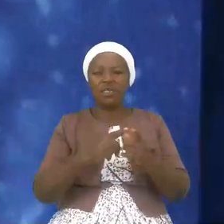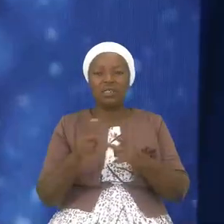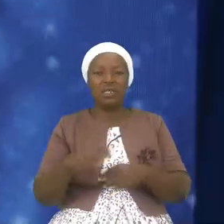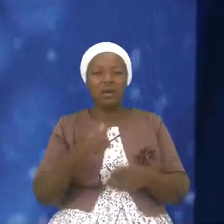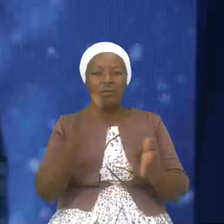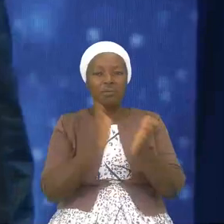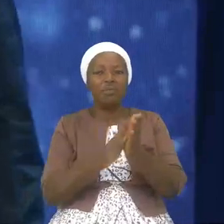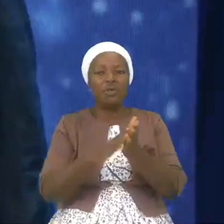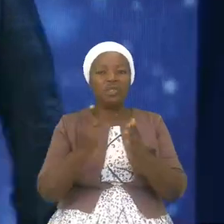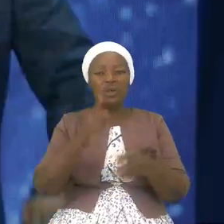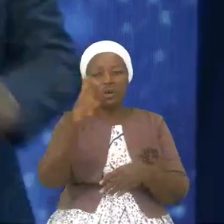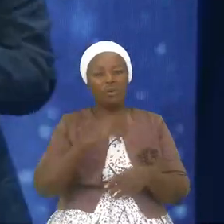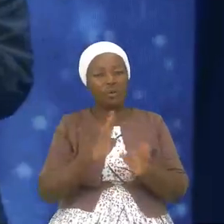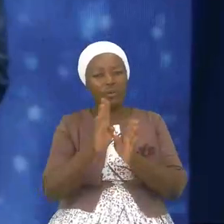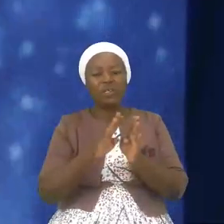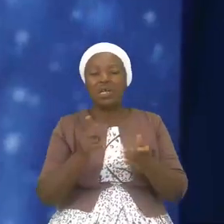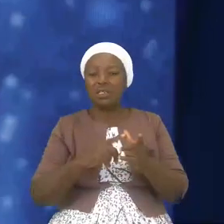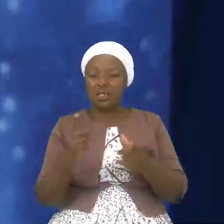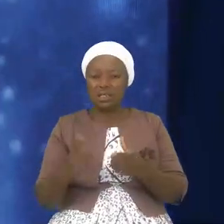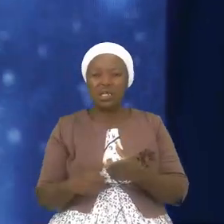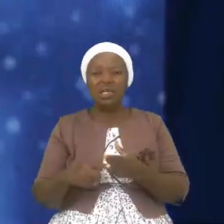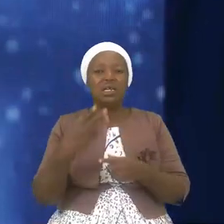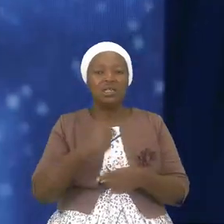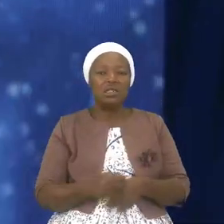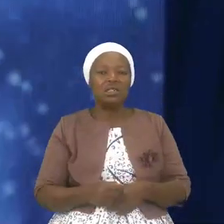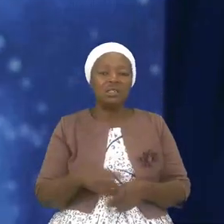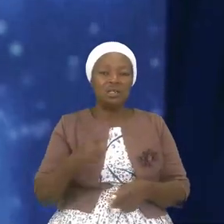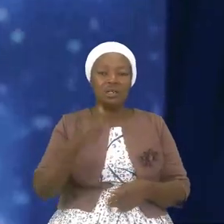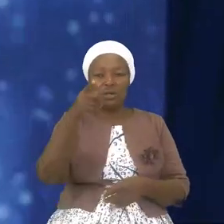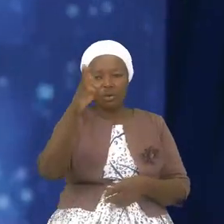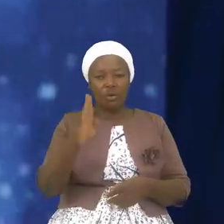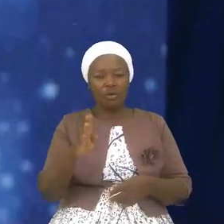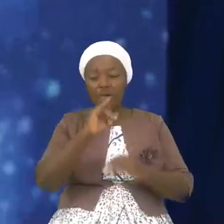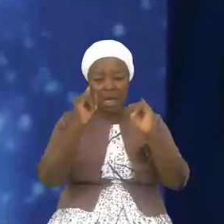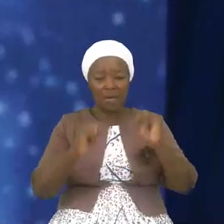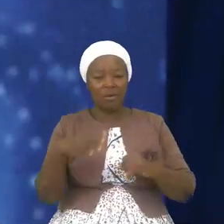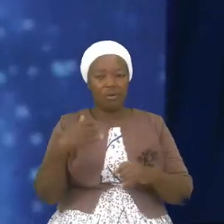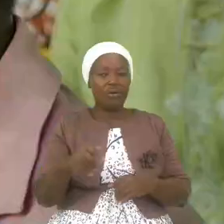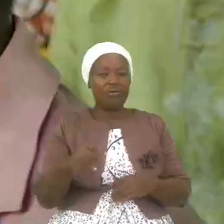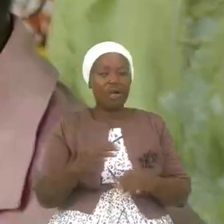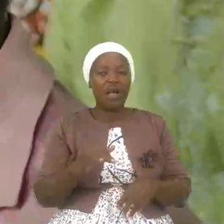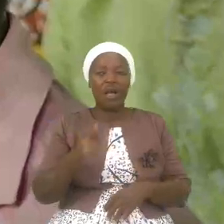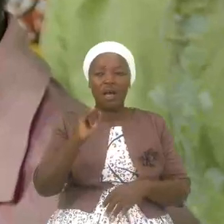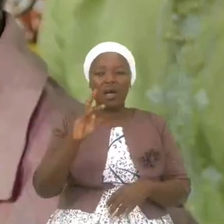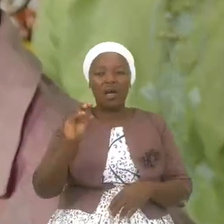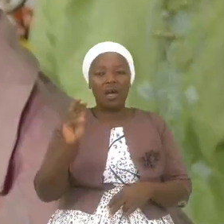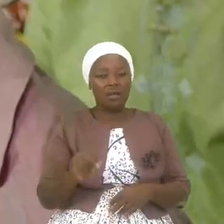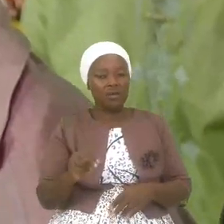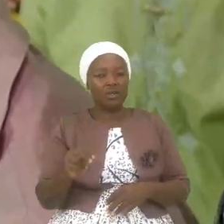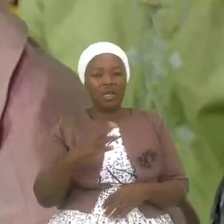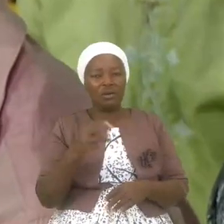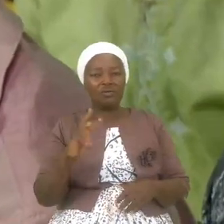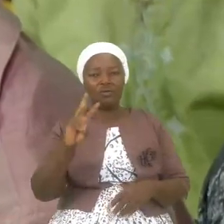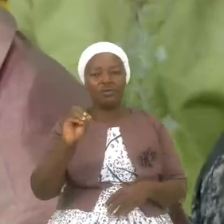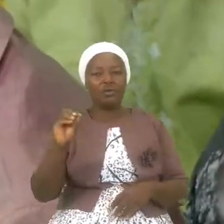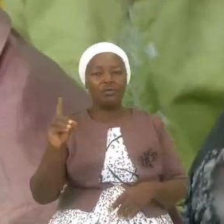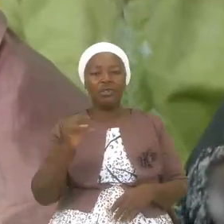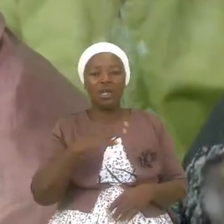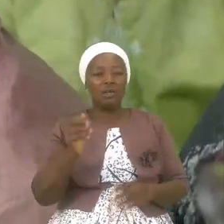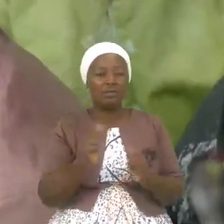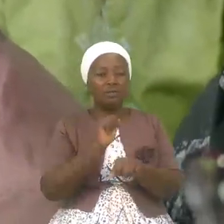loue le dieu d'airain et le dieu de fer et de bois et de pierre. Ça, c'est la profanation d'un